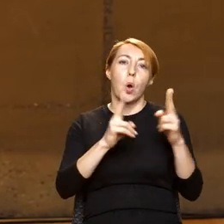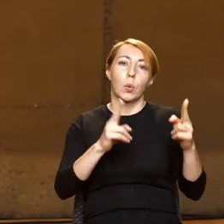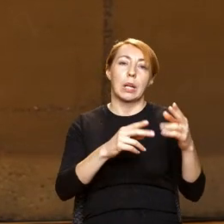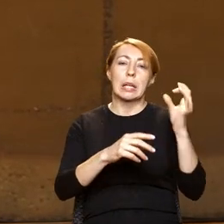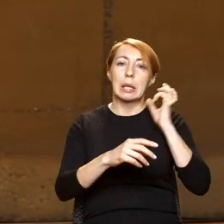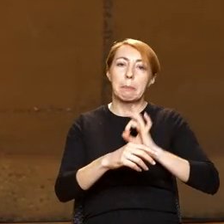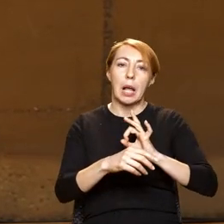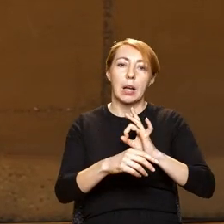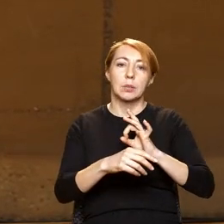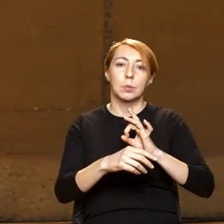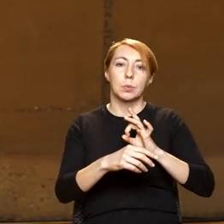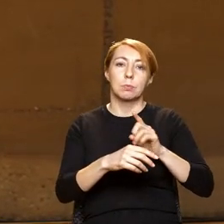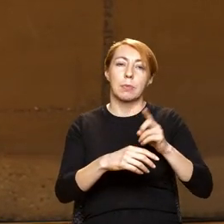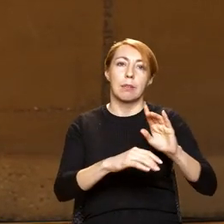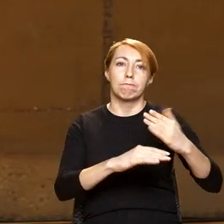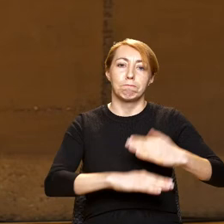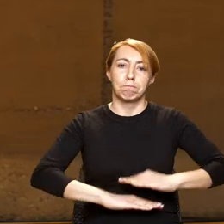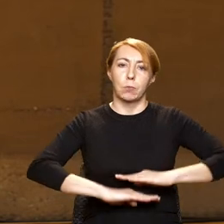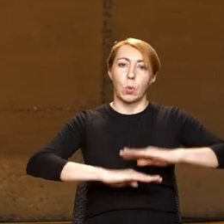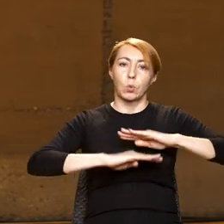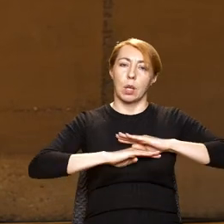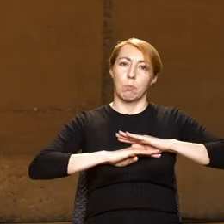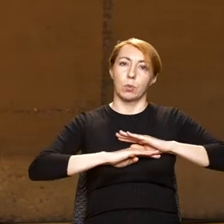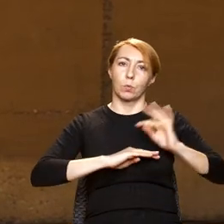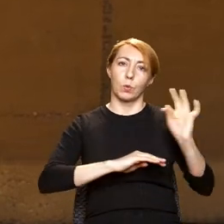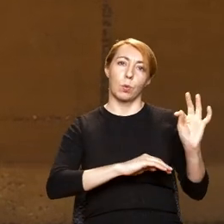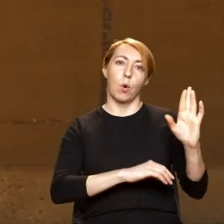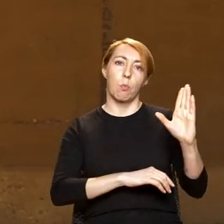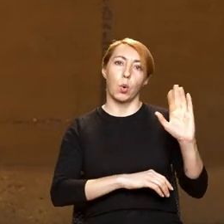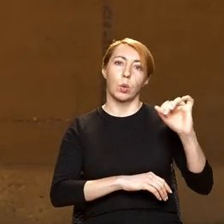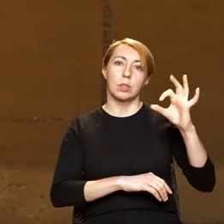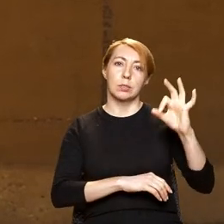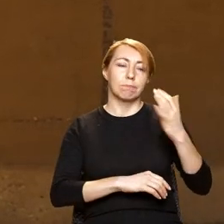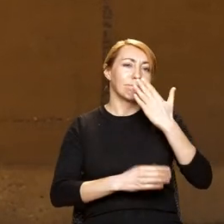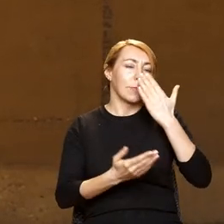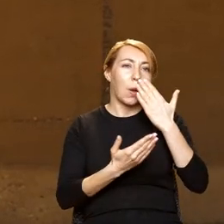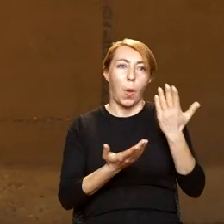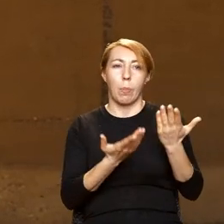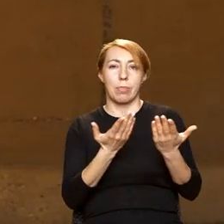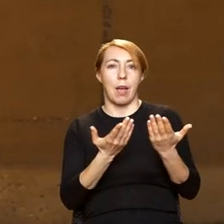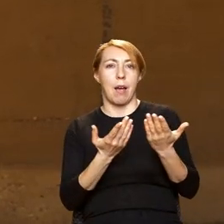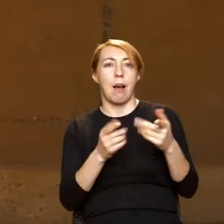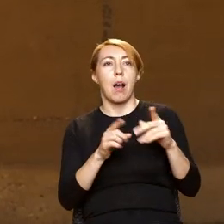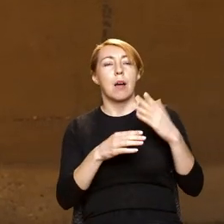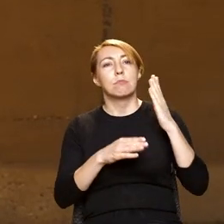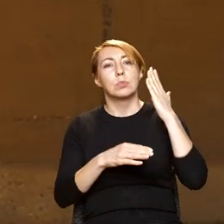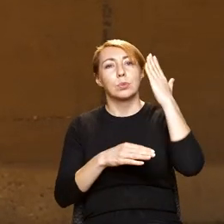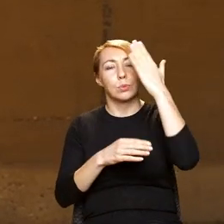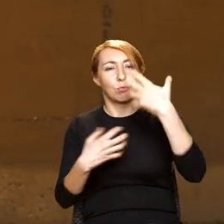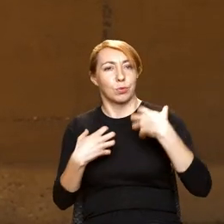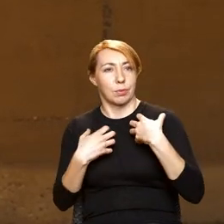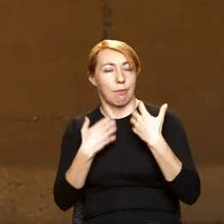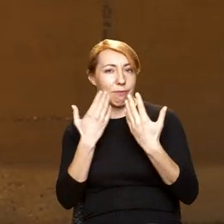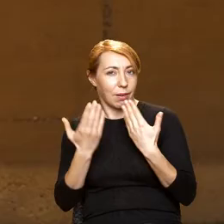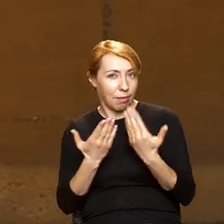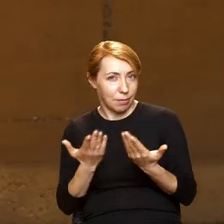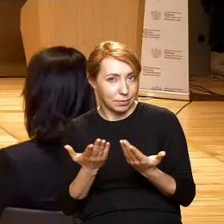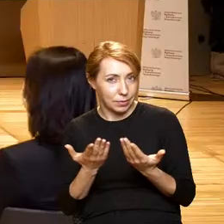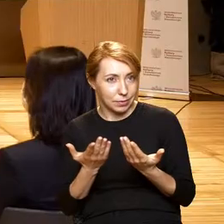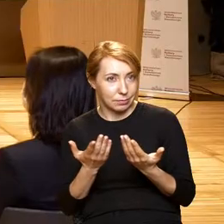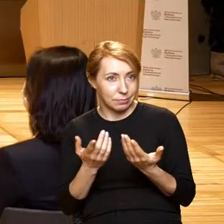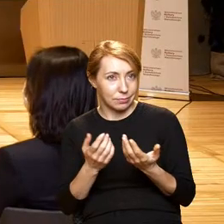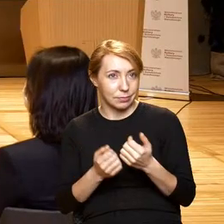ukształtował Bronisia i później jak to ewentualnie w jego przyszłym życiu mogło